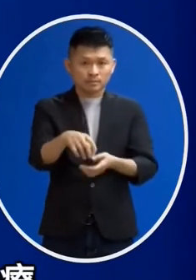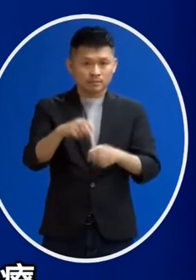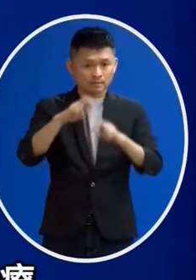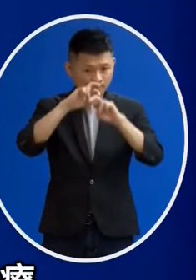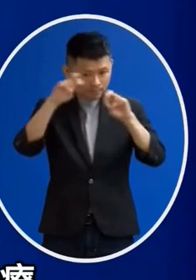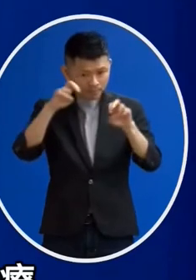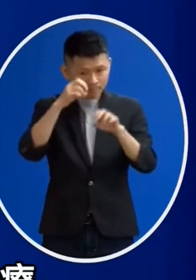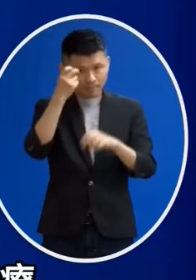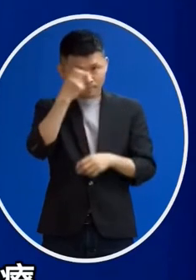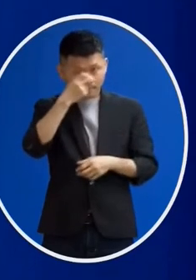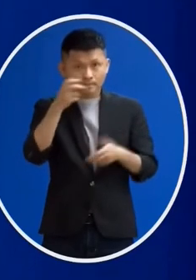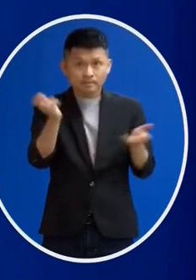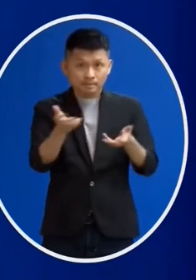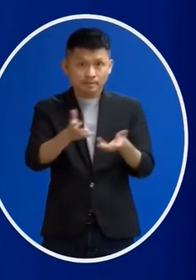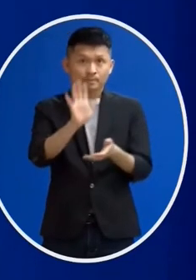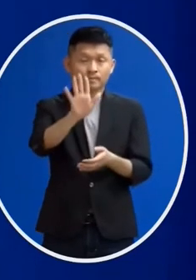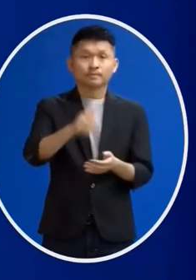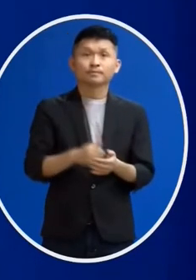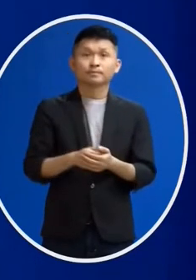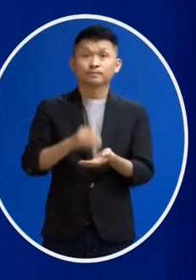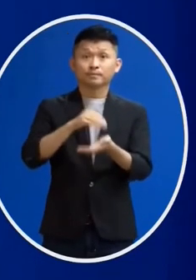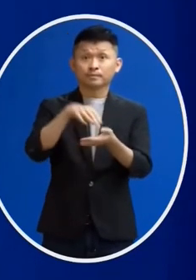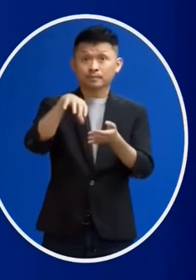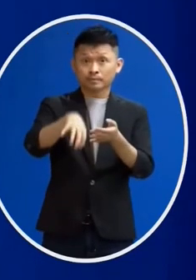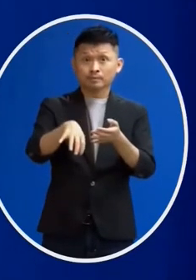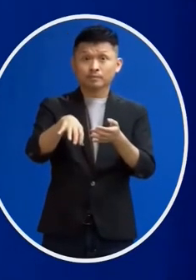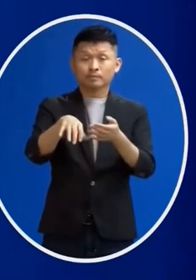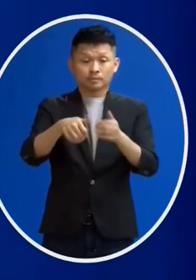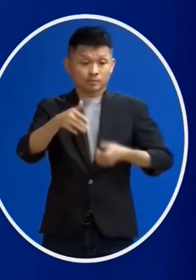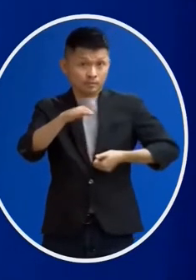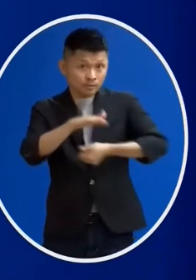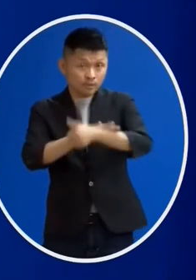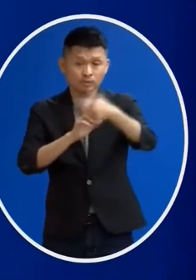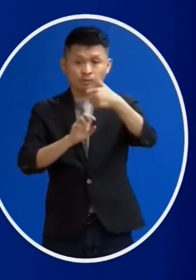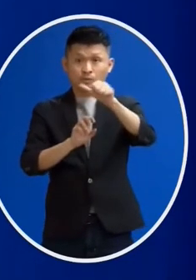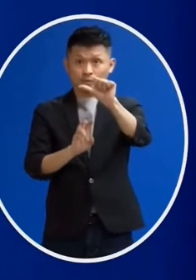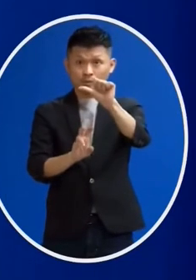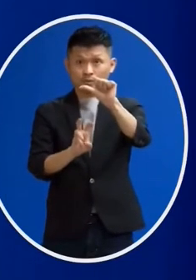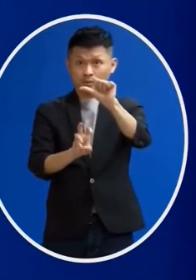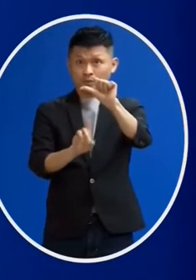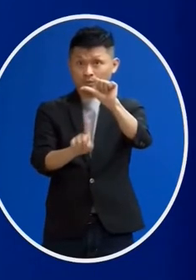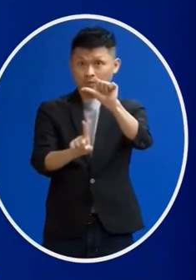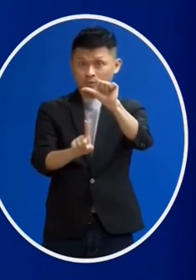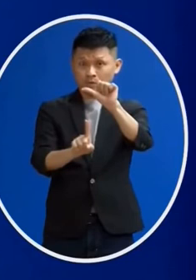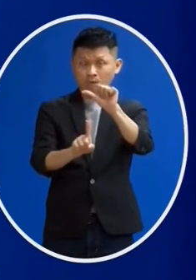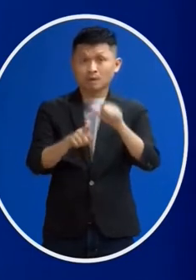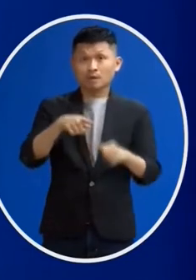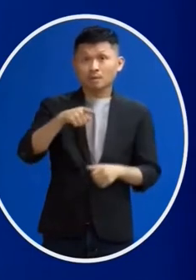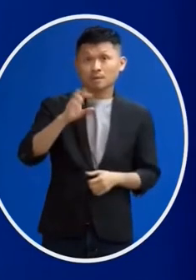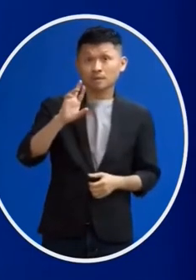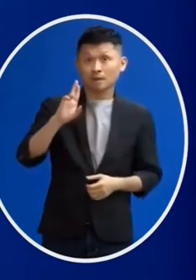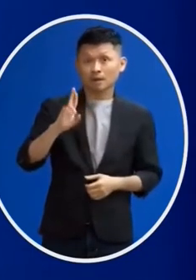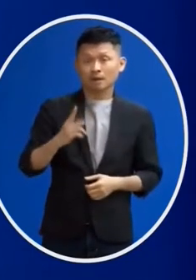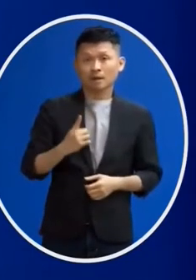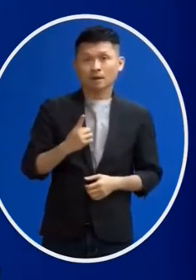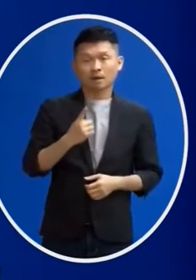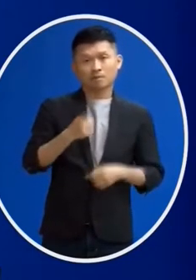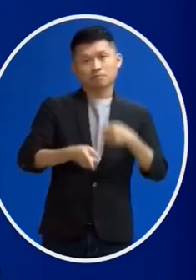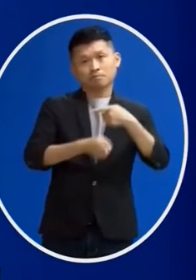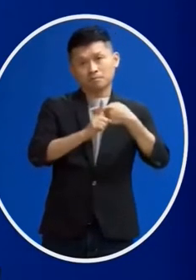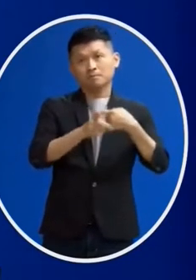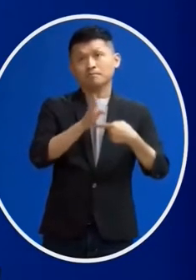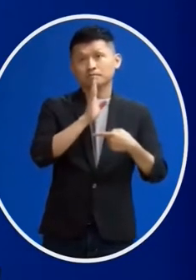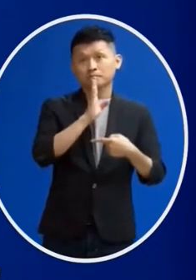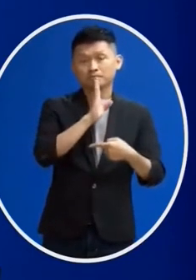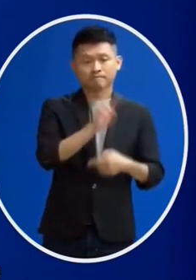查跟治疗那在入院的时候5月31号呢的拆检新冠的 PCR 就是阳性那所以入住